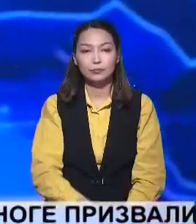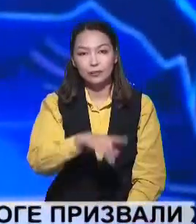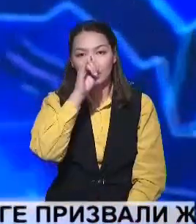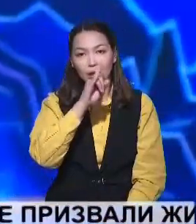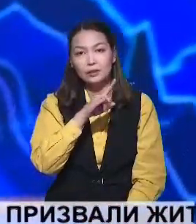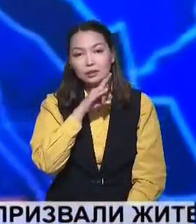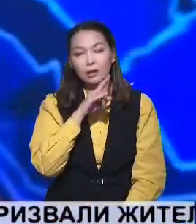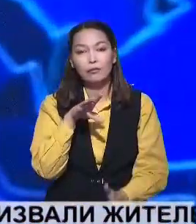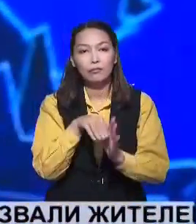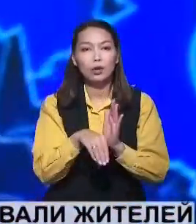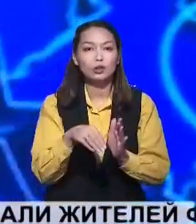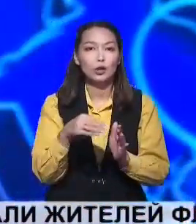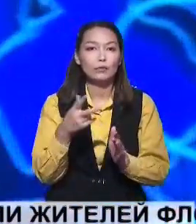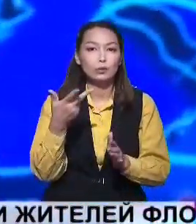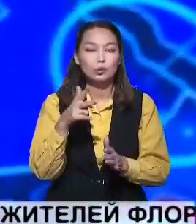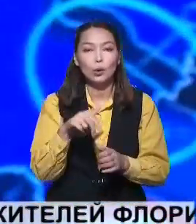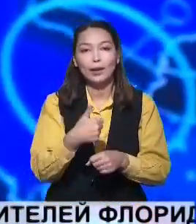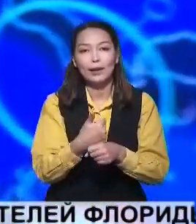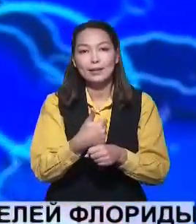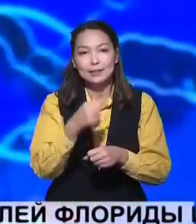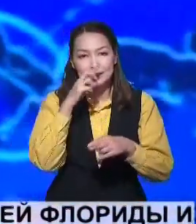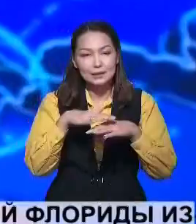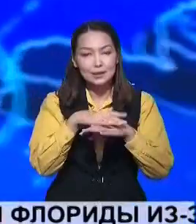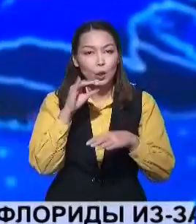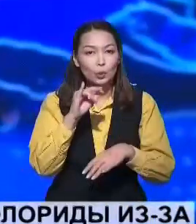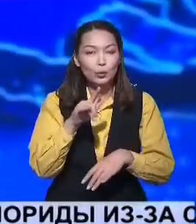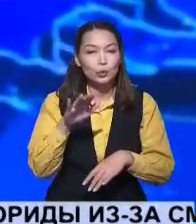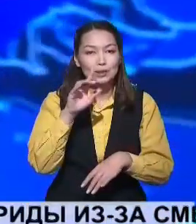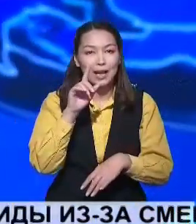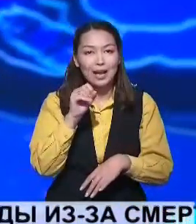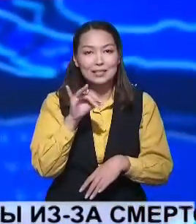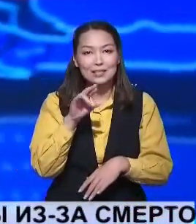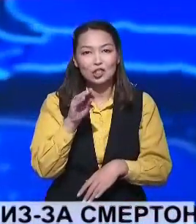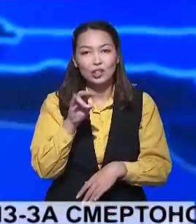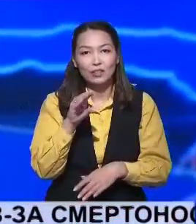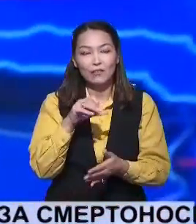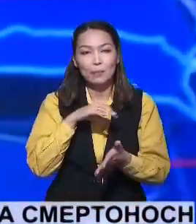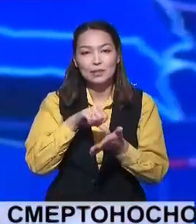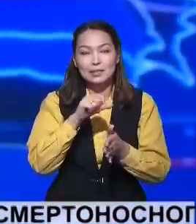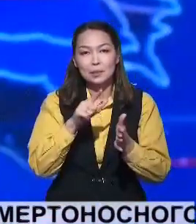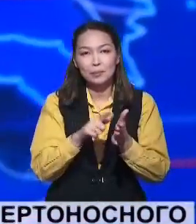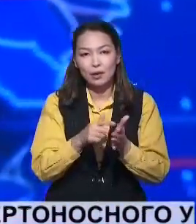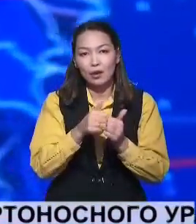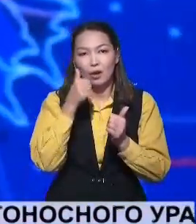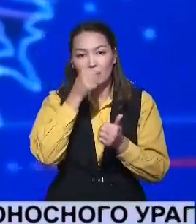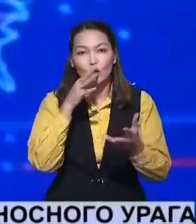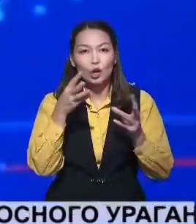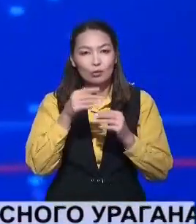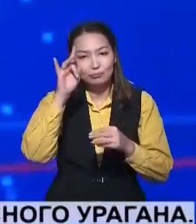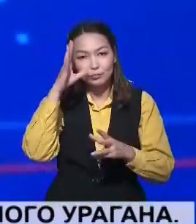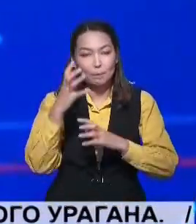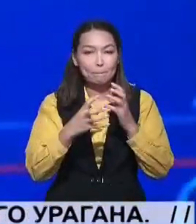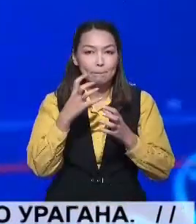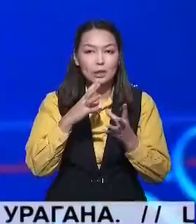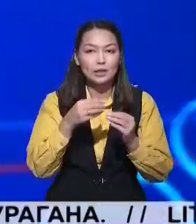Казахстан вошел в тройку лидеров стран Центральной и Южной Азии. В Женеве состоялась 17-я ежегодная церемония объявления результатов авторитетного международного